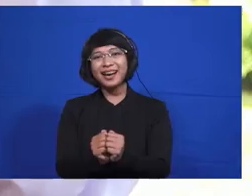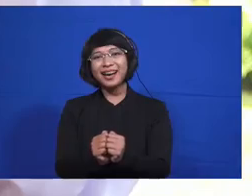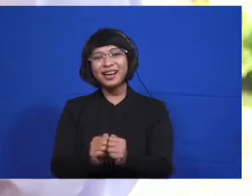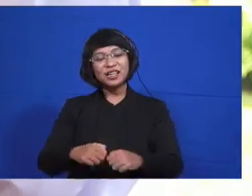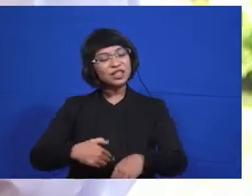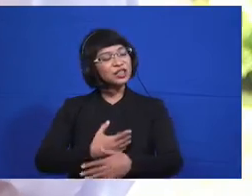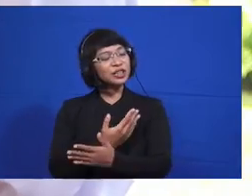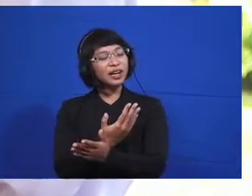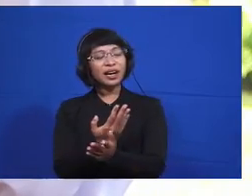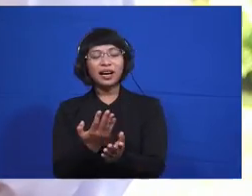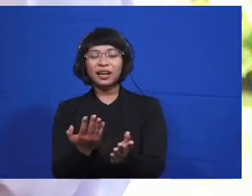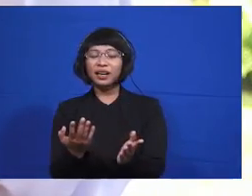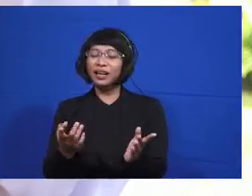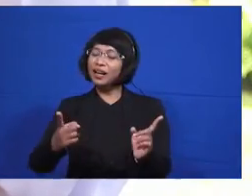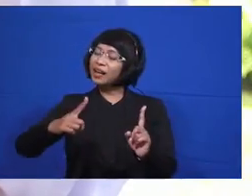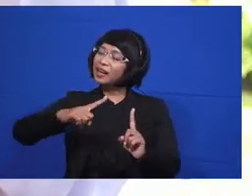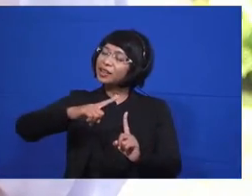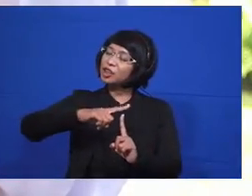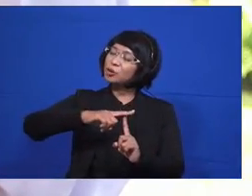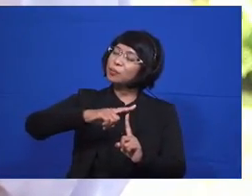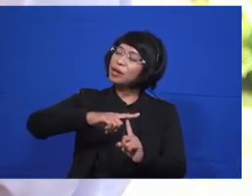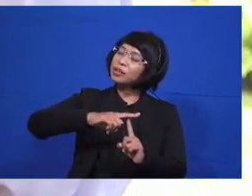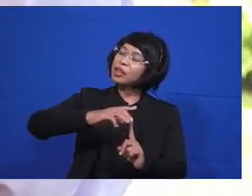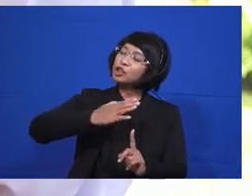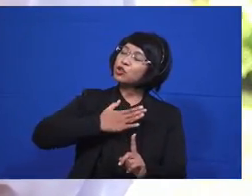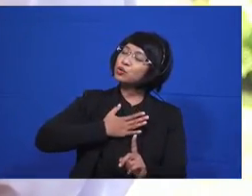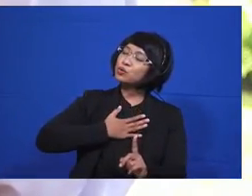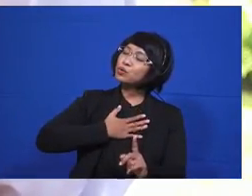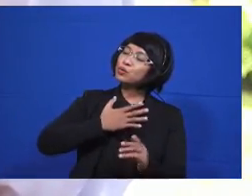keterbatasanku, kini aku